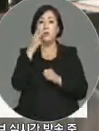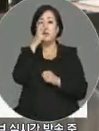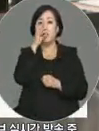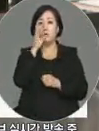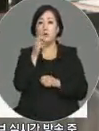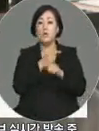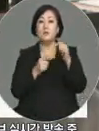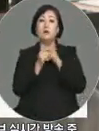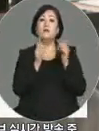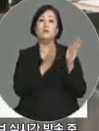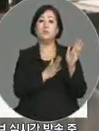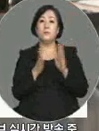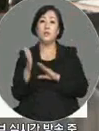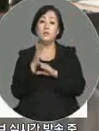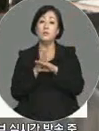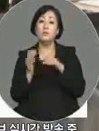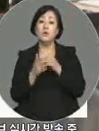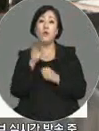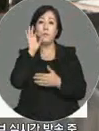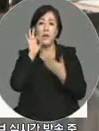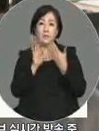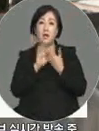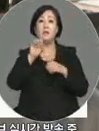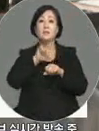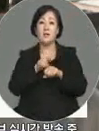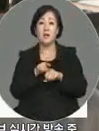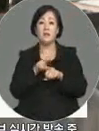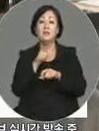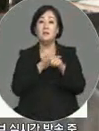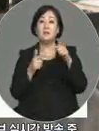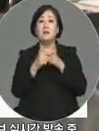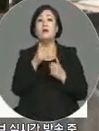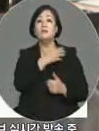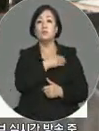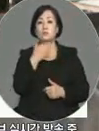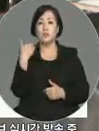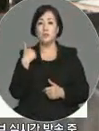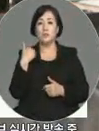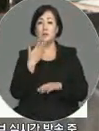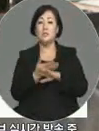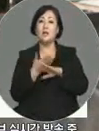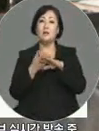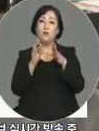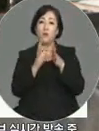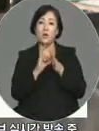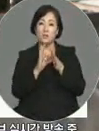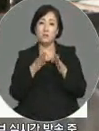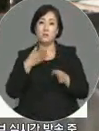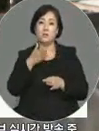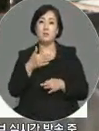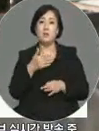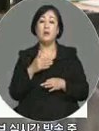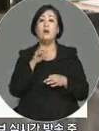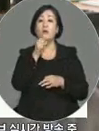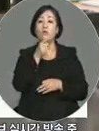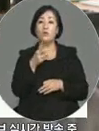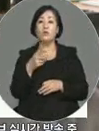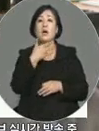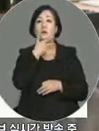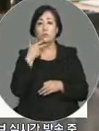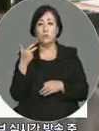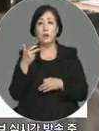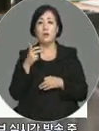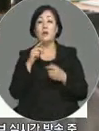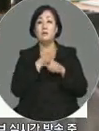진행을 할 예정이고요. 만약에 시간이 남는다면 평소에 관심 있고 좋아하는 분야인 국어나 수학을